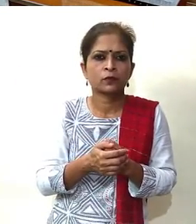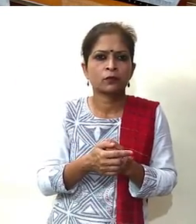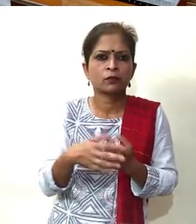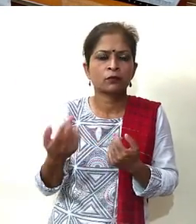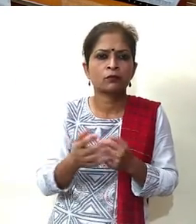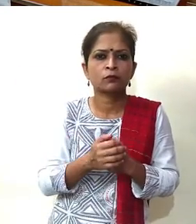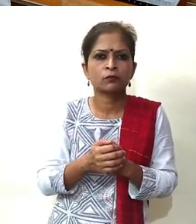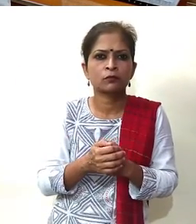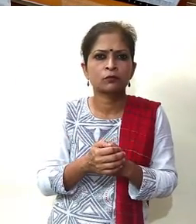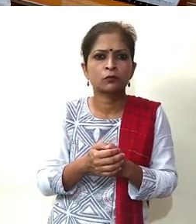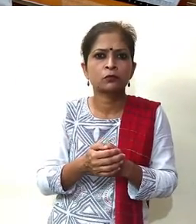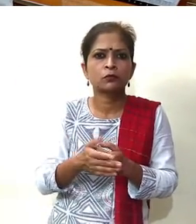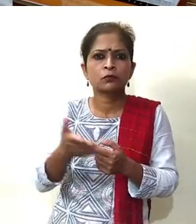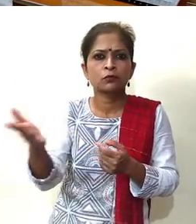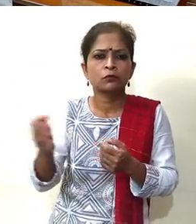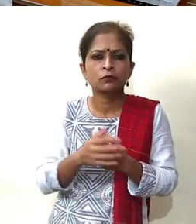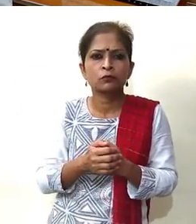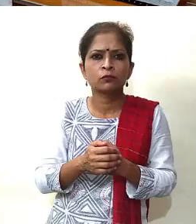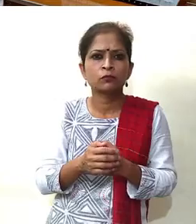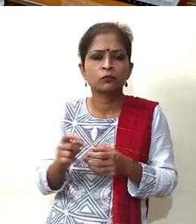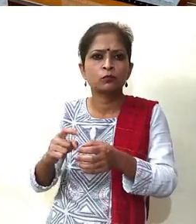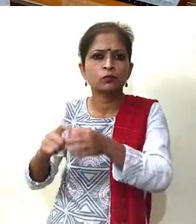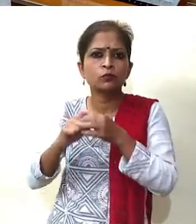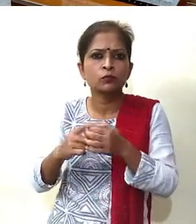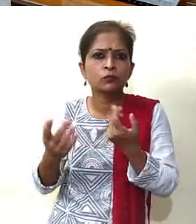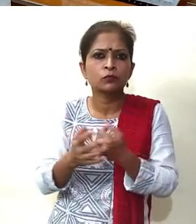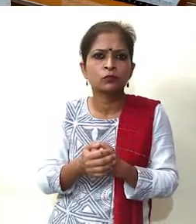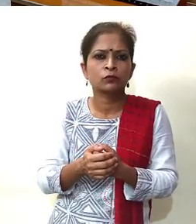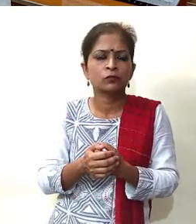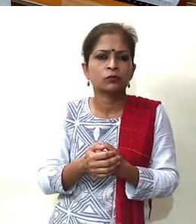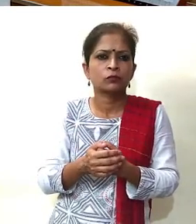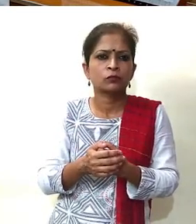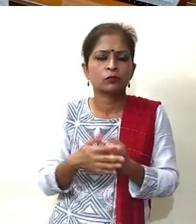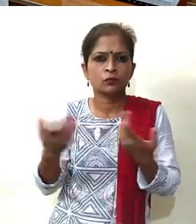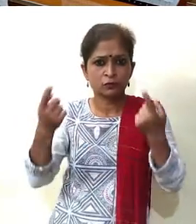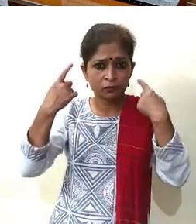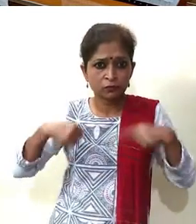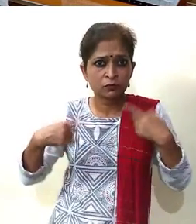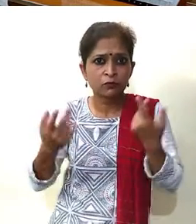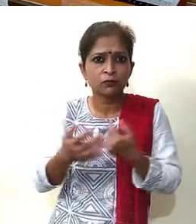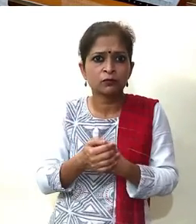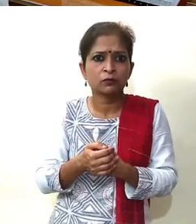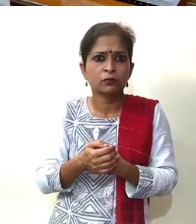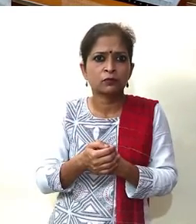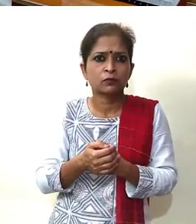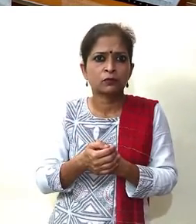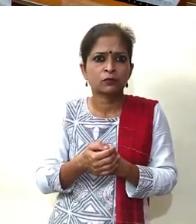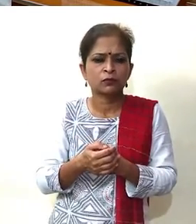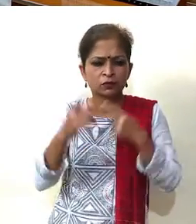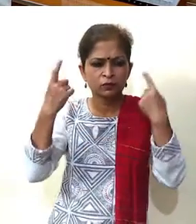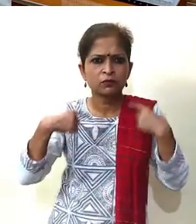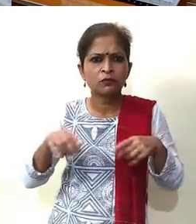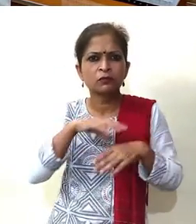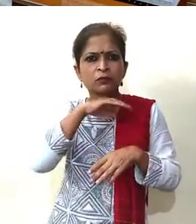तो पूछता क्या है? कंगाल पूछता है किसे हटने के लिए बोल रहे हैं? इस शरीर को क्योंकि सदा मलिन